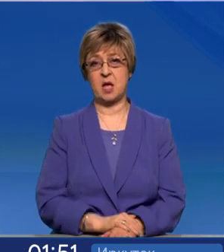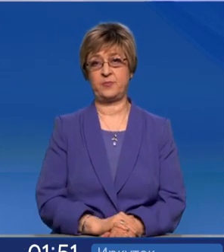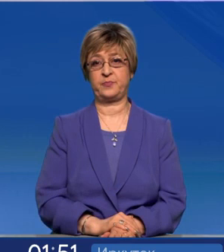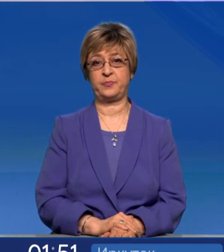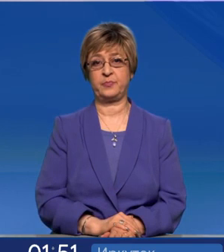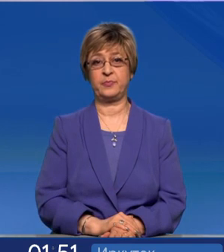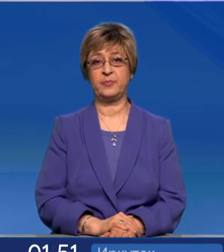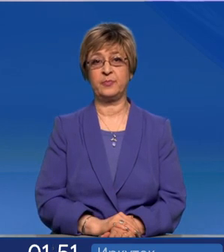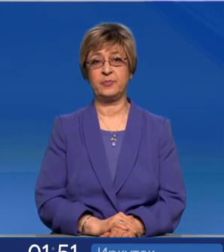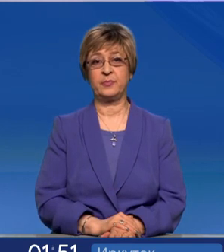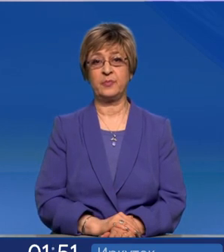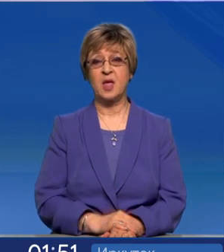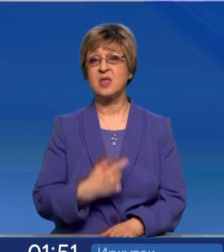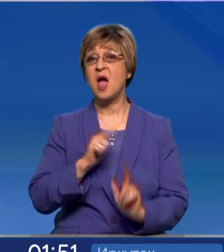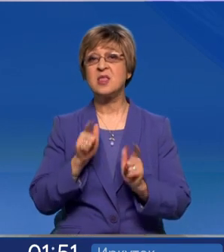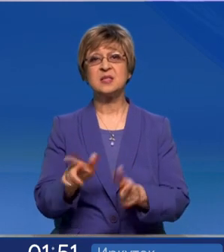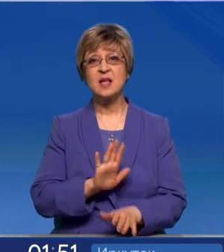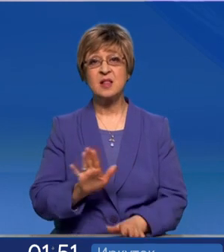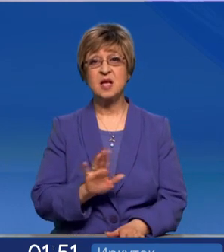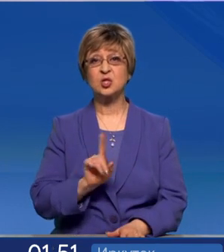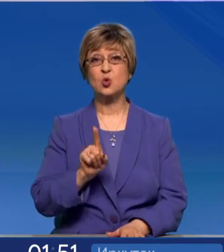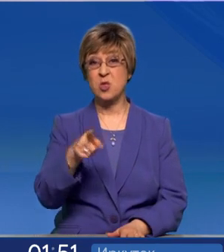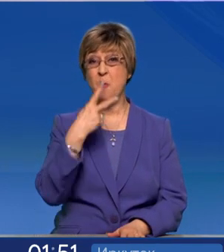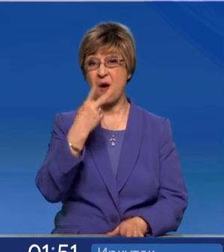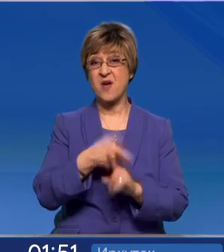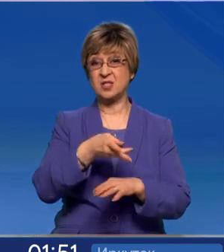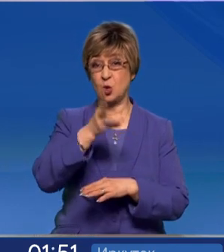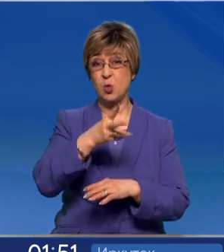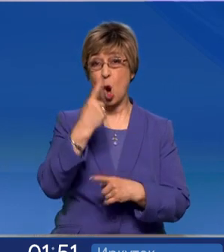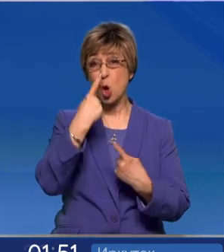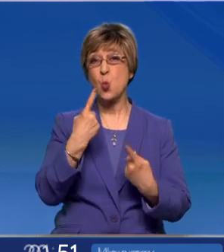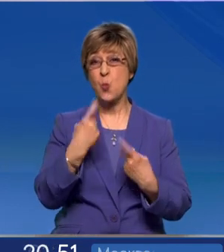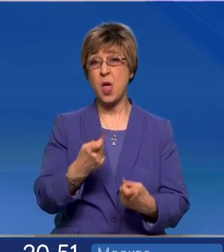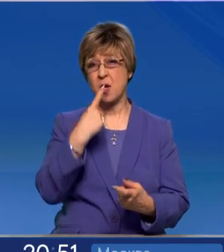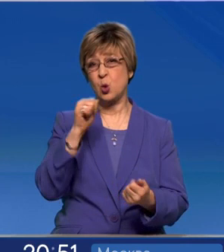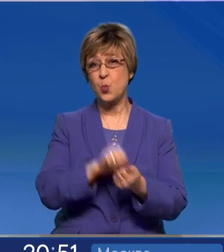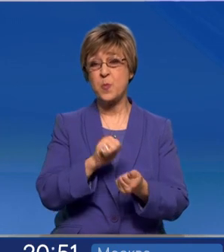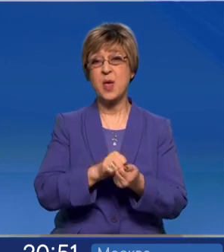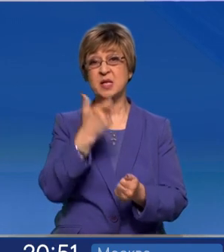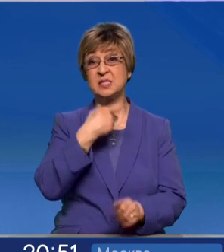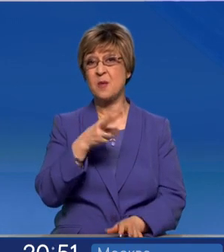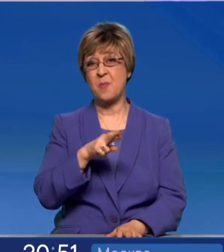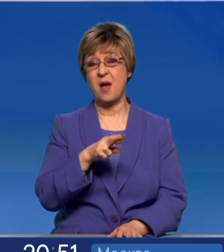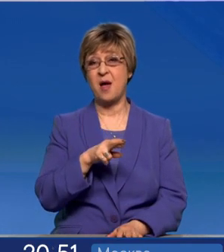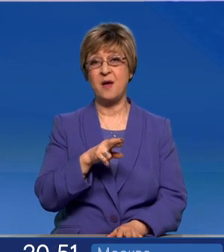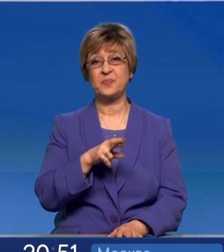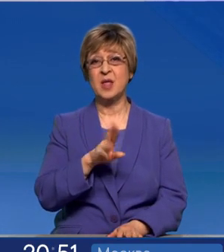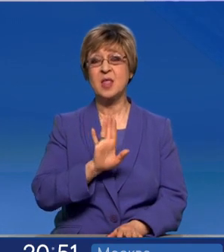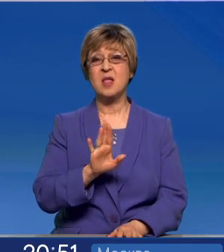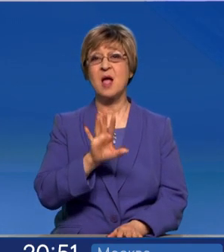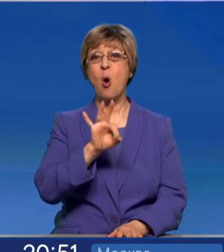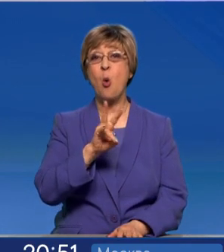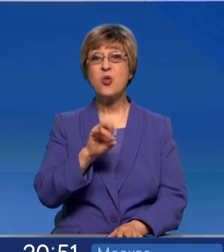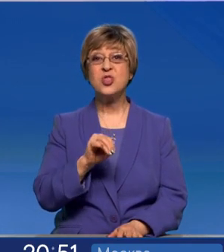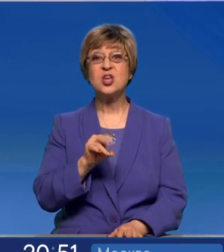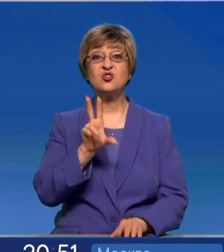они созерцают вот в этих роликах, глупее себя. Нет, они... Понимаете, они считают